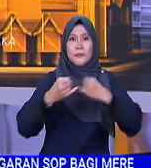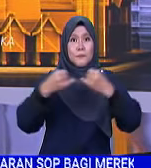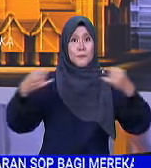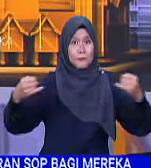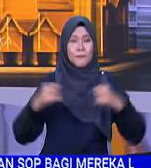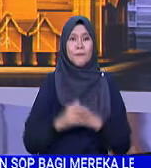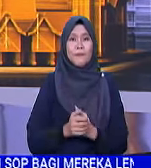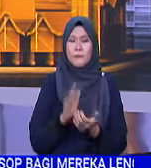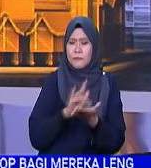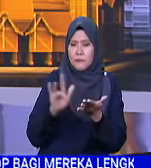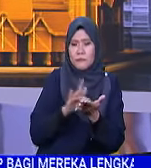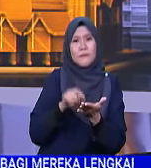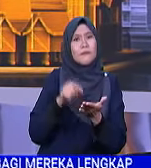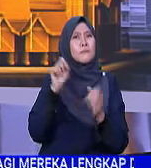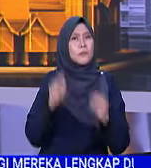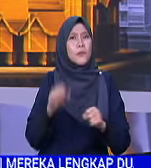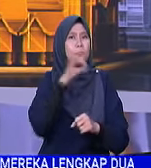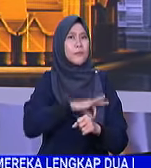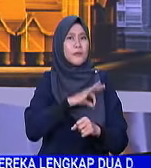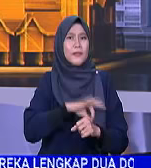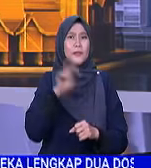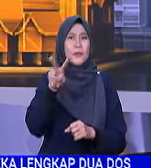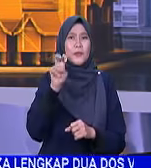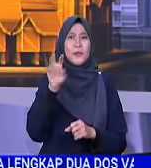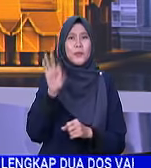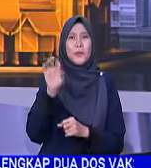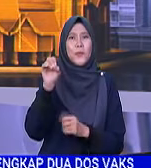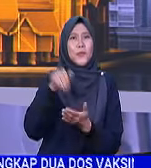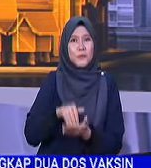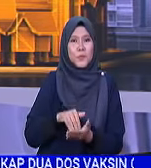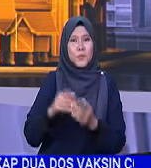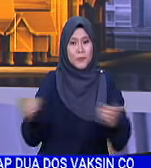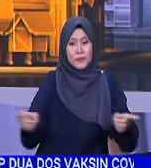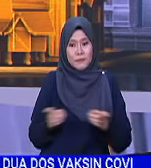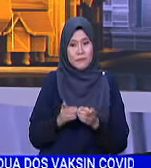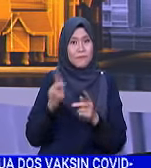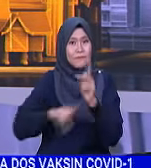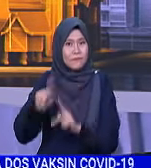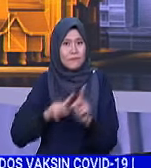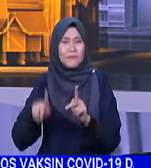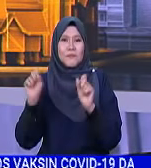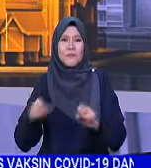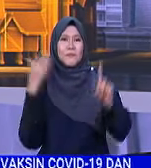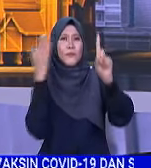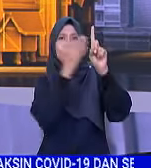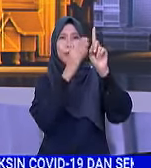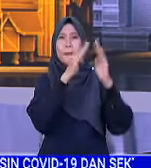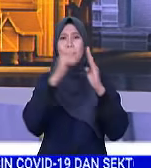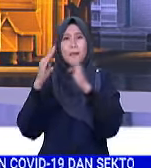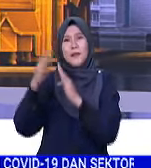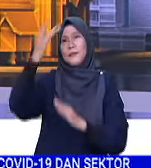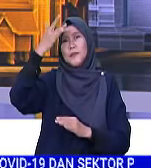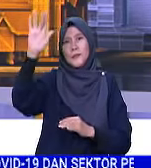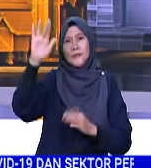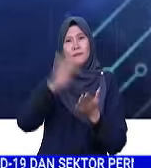talian. Aplikasi bakal dimanfaatkan hampir 290,000 warga daerah itu dalam menuju ke arah bandar